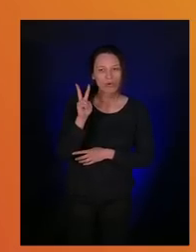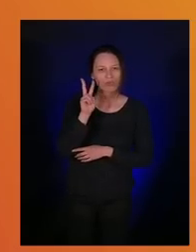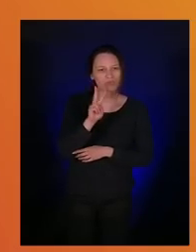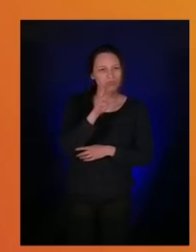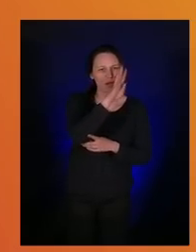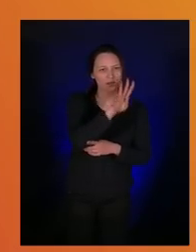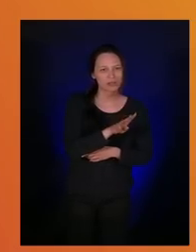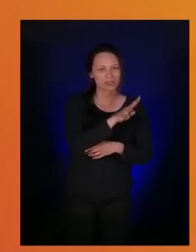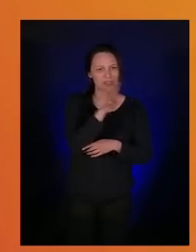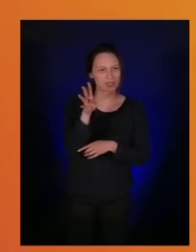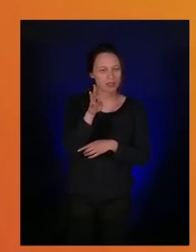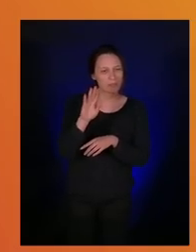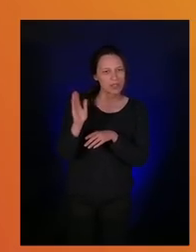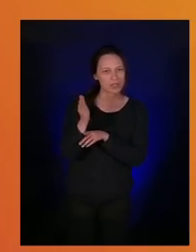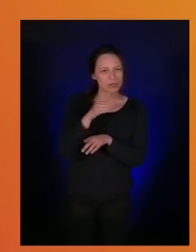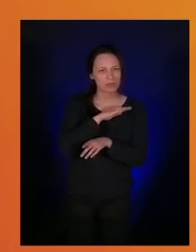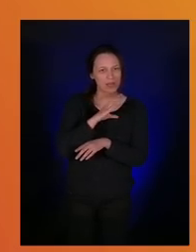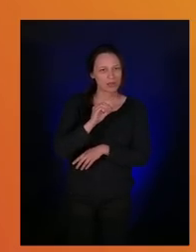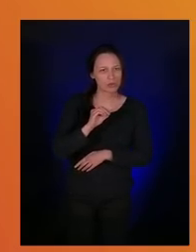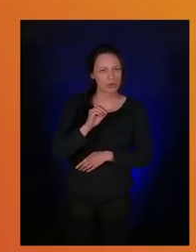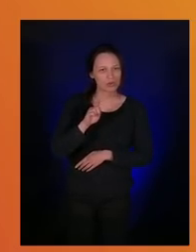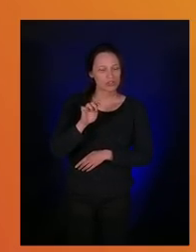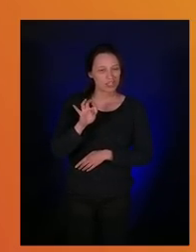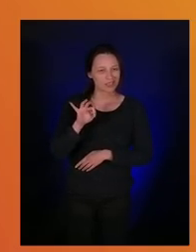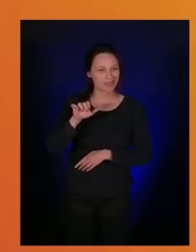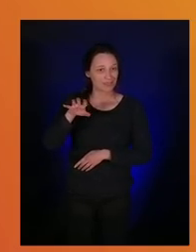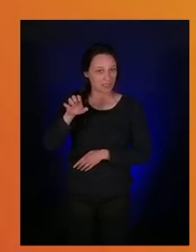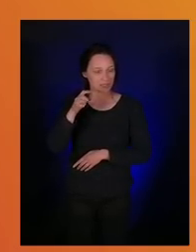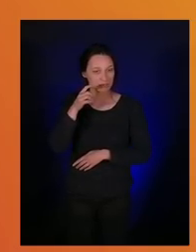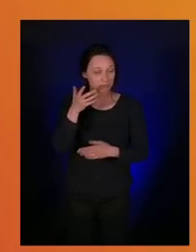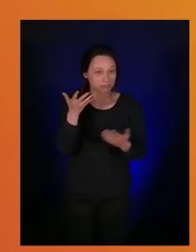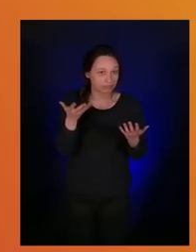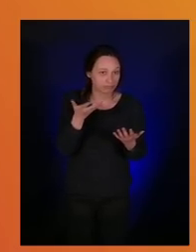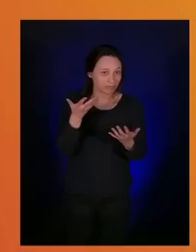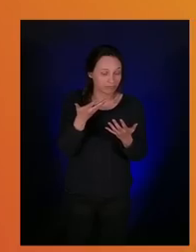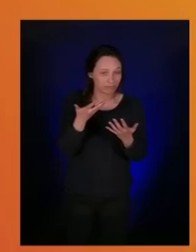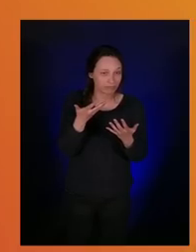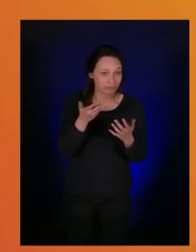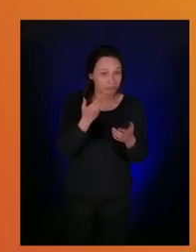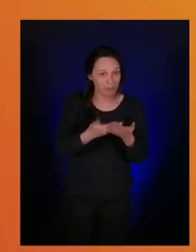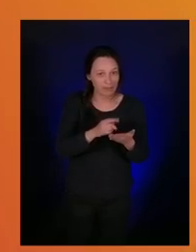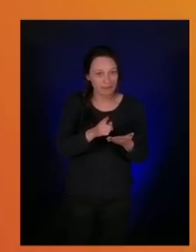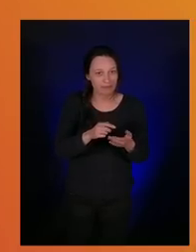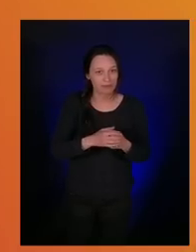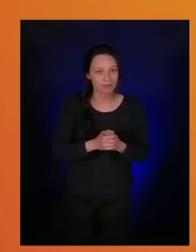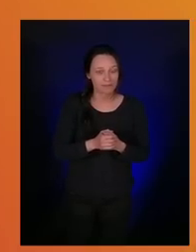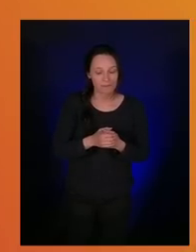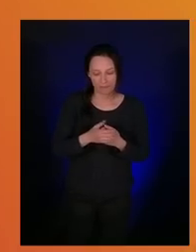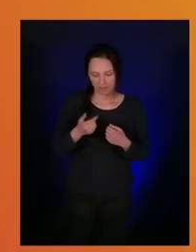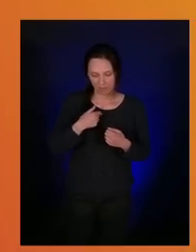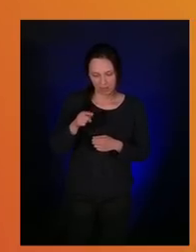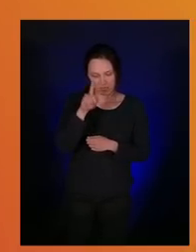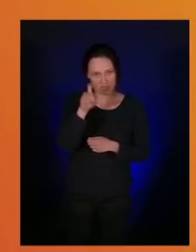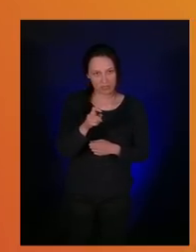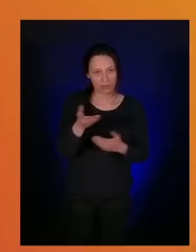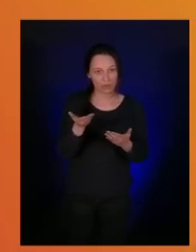présentés par Cogetis, on doit en être loin. Mais moi, ma question, c'est de savoir si des camarades d'un